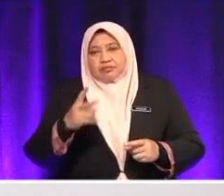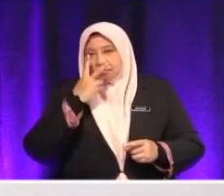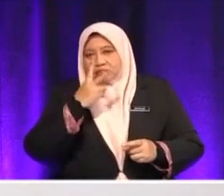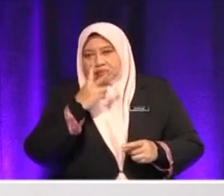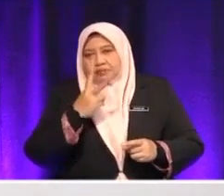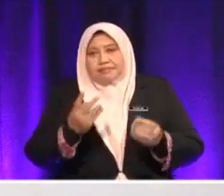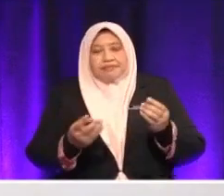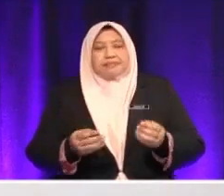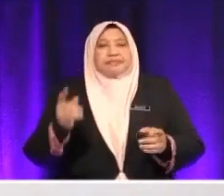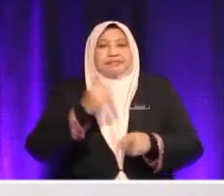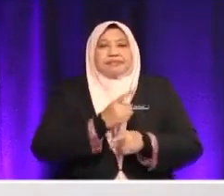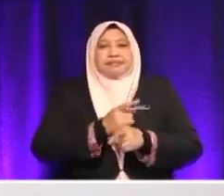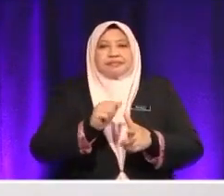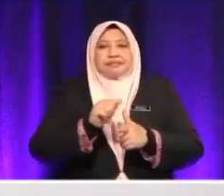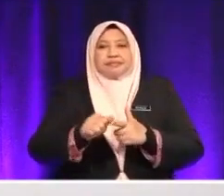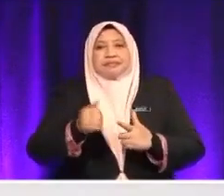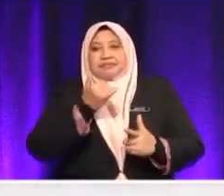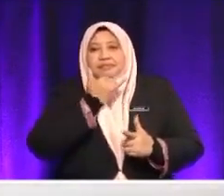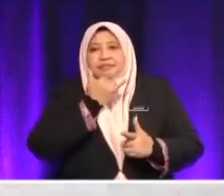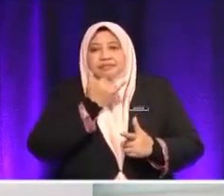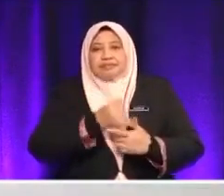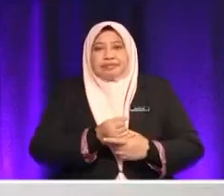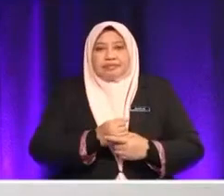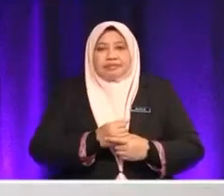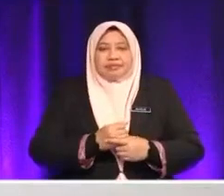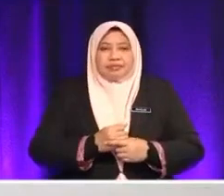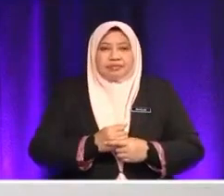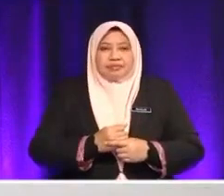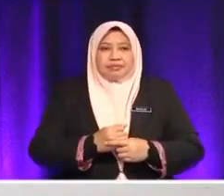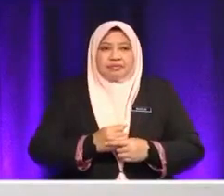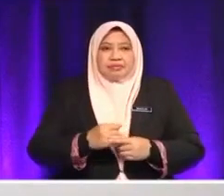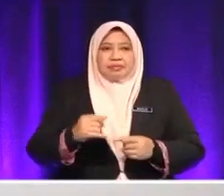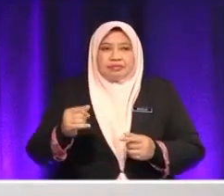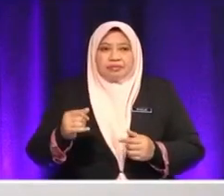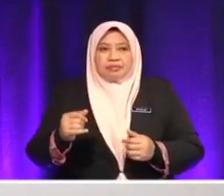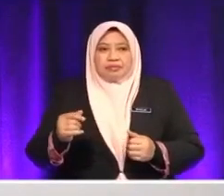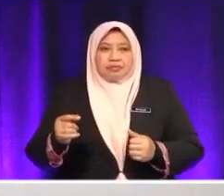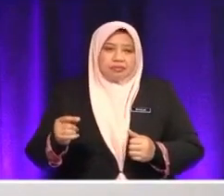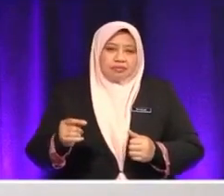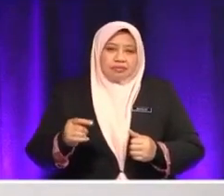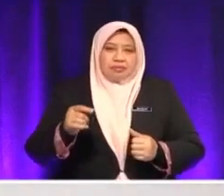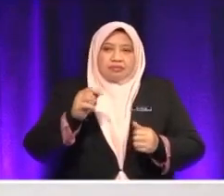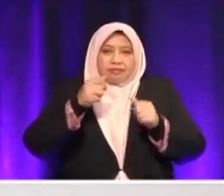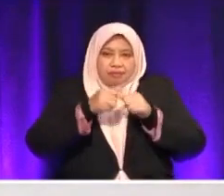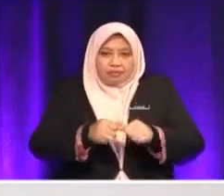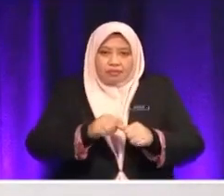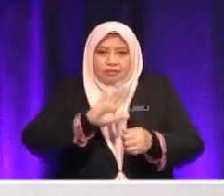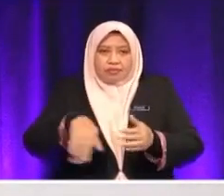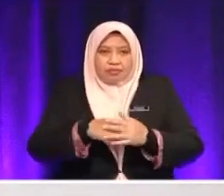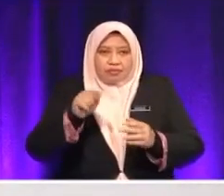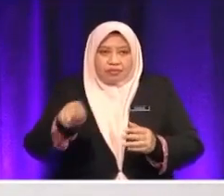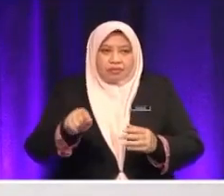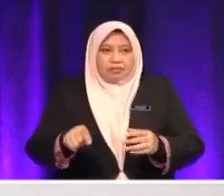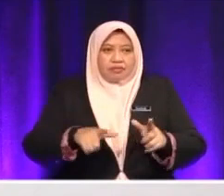tak coba murid Saya Hani dan juga murid di rumah kita pertama kita tentukan semua titik dan tampaklah